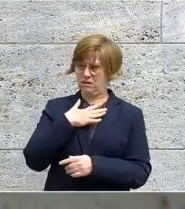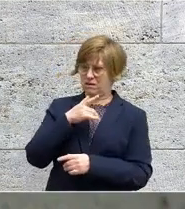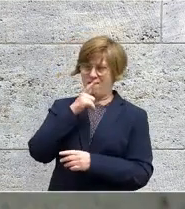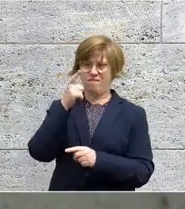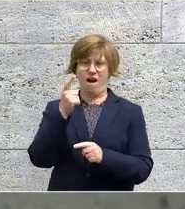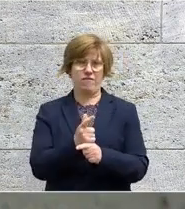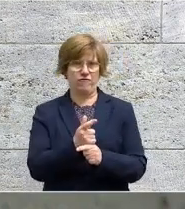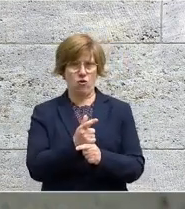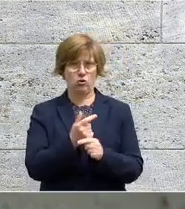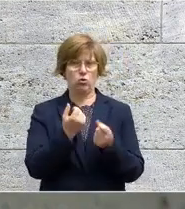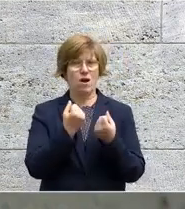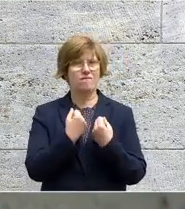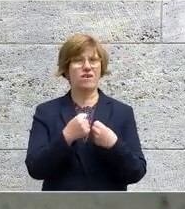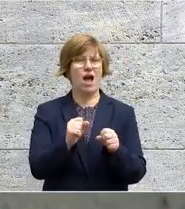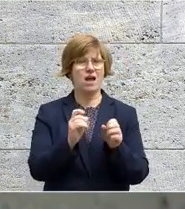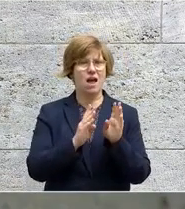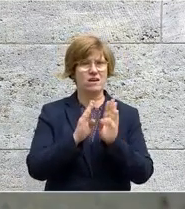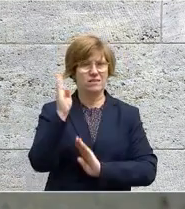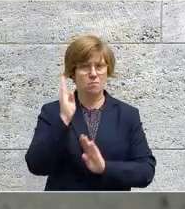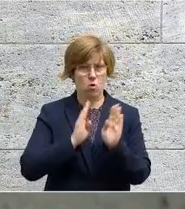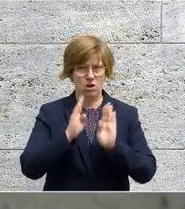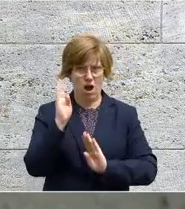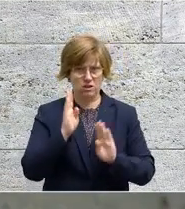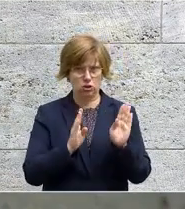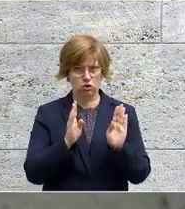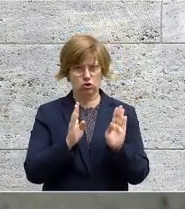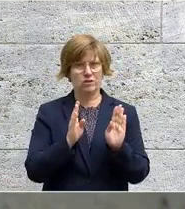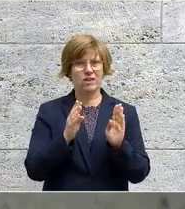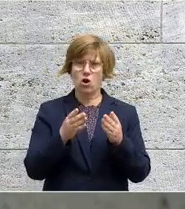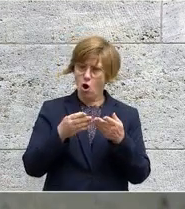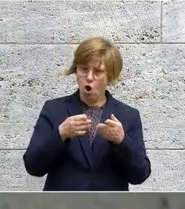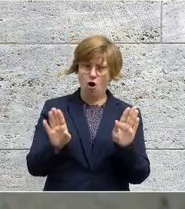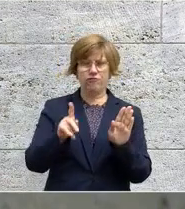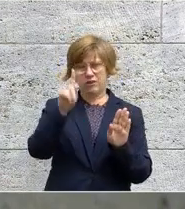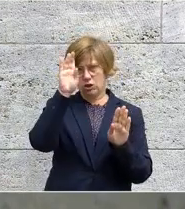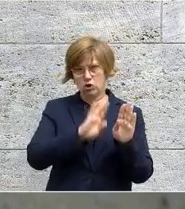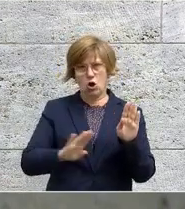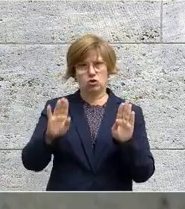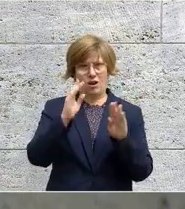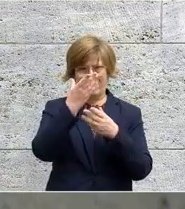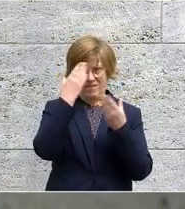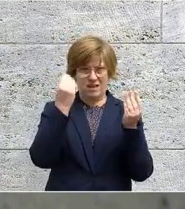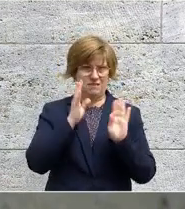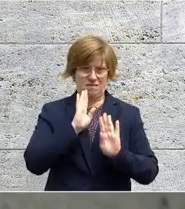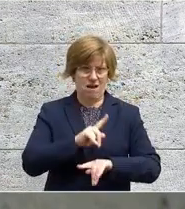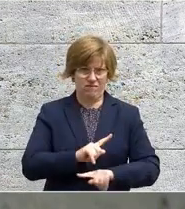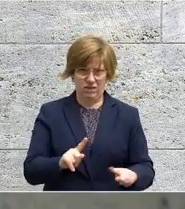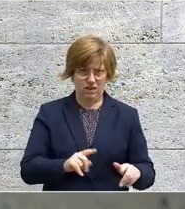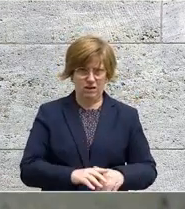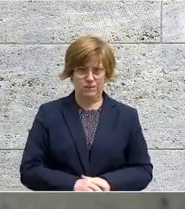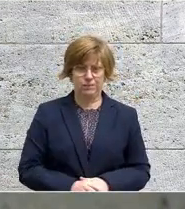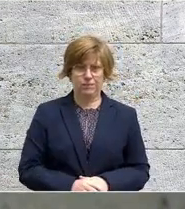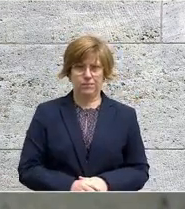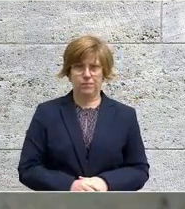Verantwortung für das freiheitliche, demokratische und offene Deutschland zu vergessen.